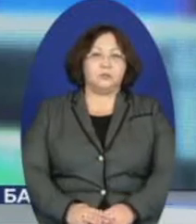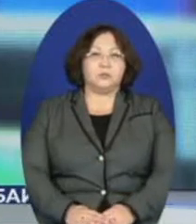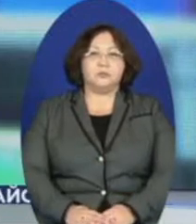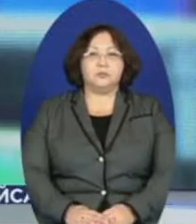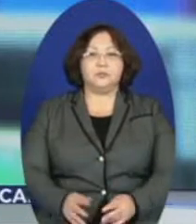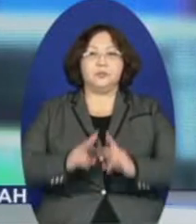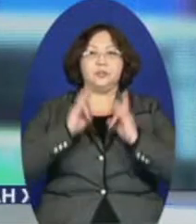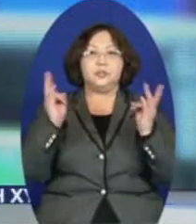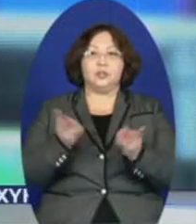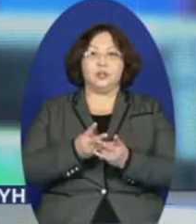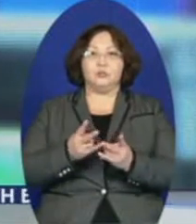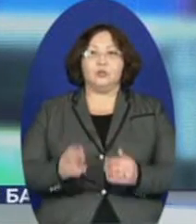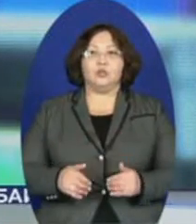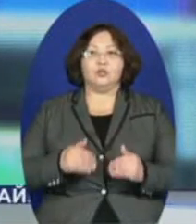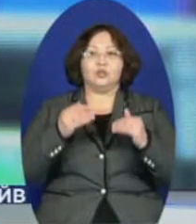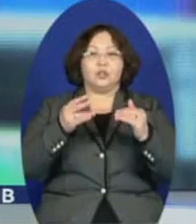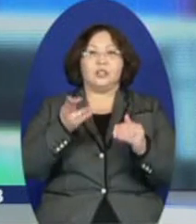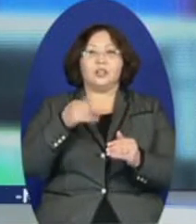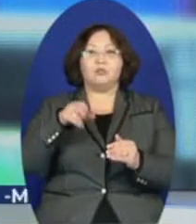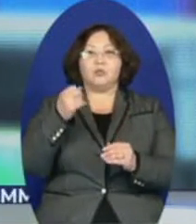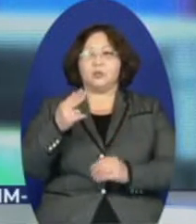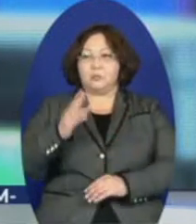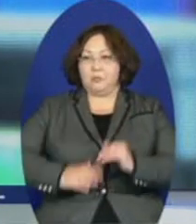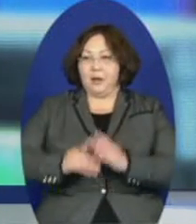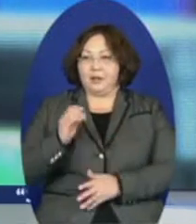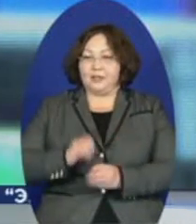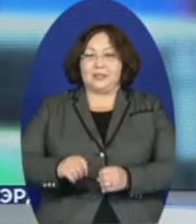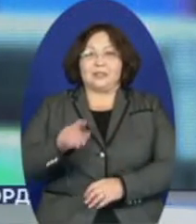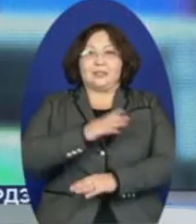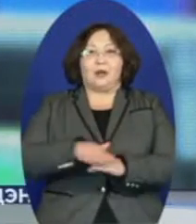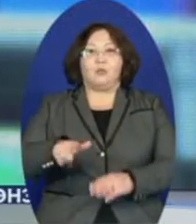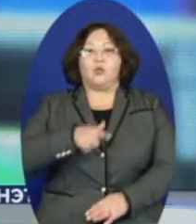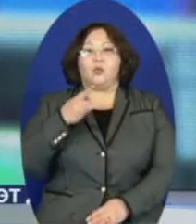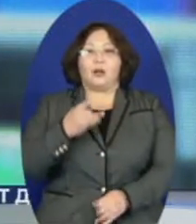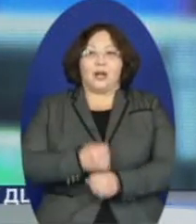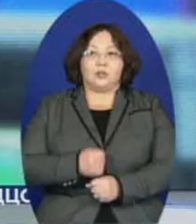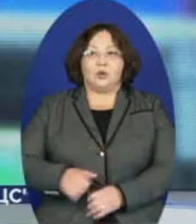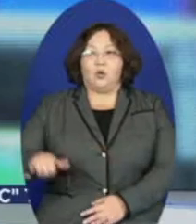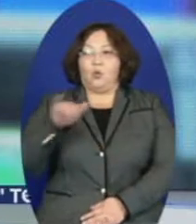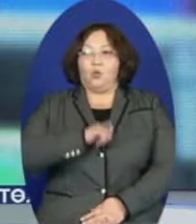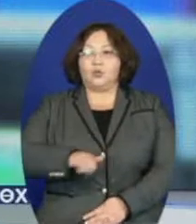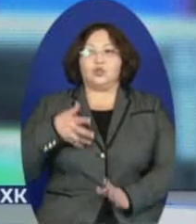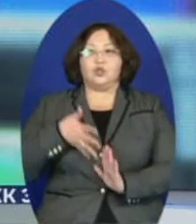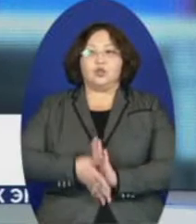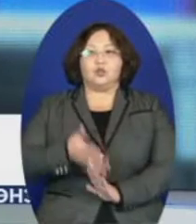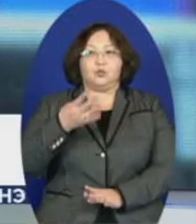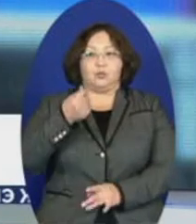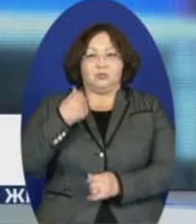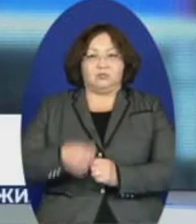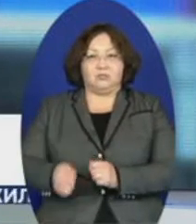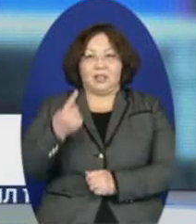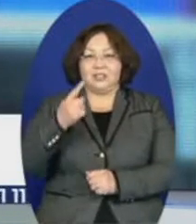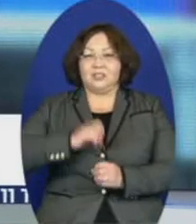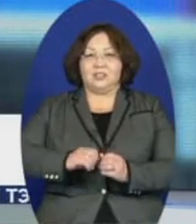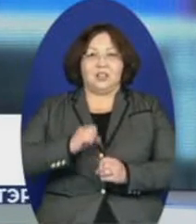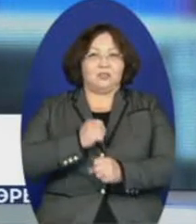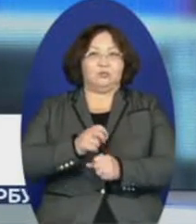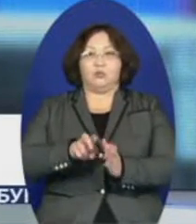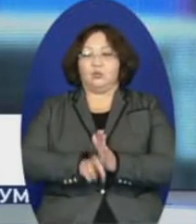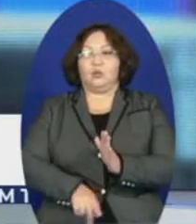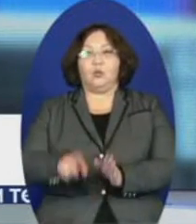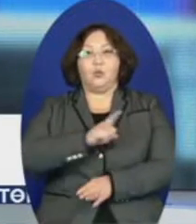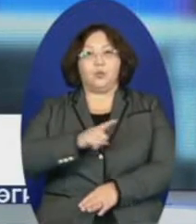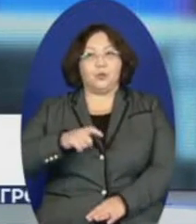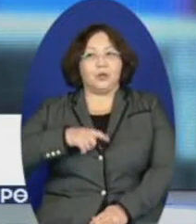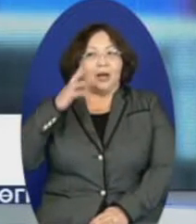Нийгмийн болоод хөгжлийн дэд бүтцийн барилга байгууламж зам гүрийн ажлыг дан улсын төсвийн хөрөнгө оруулалтаар хийх боломжгүй. За тиймээс хувийн болоод